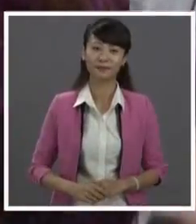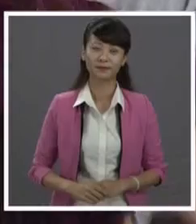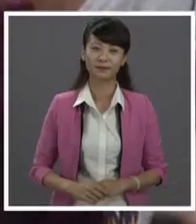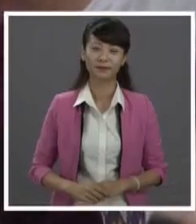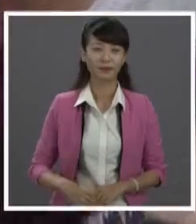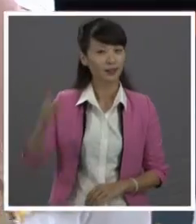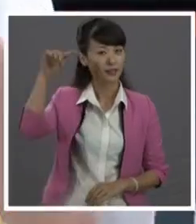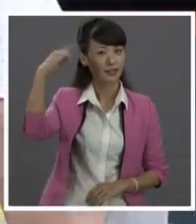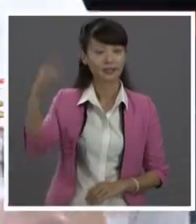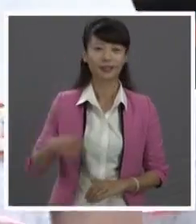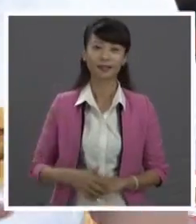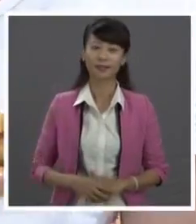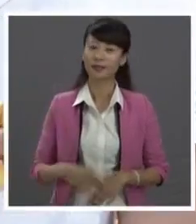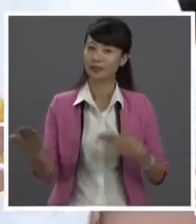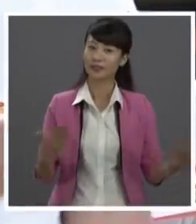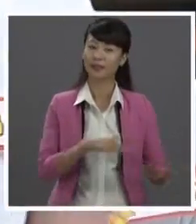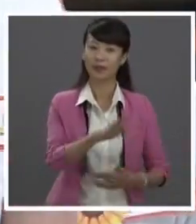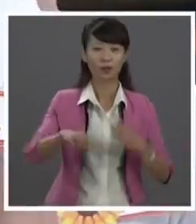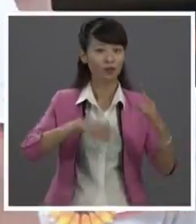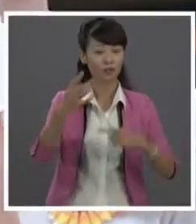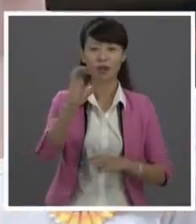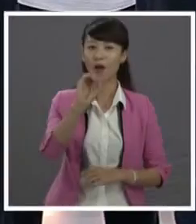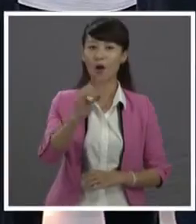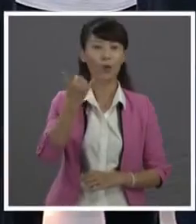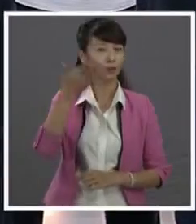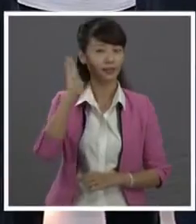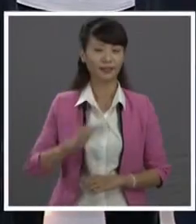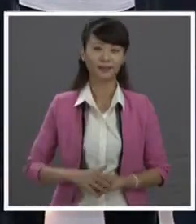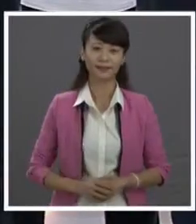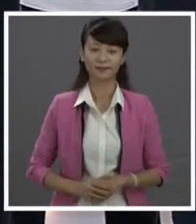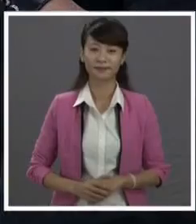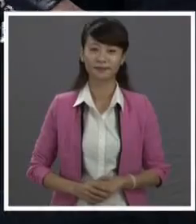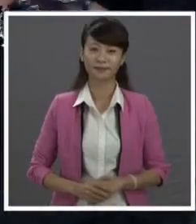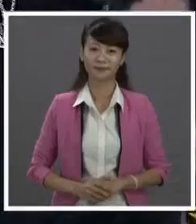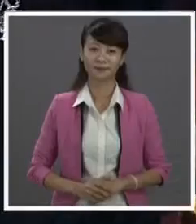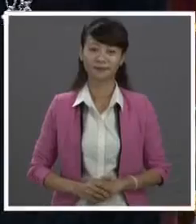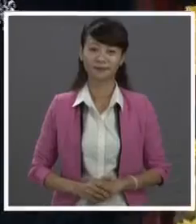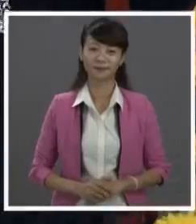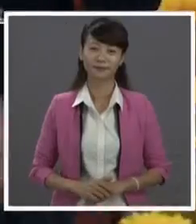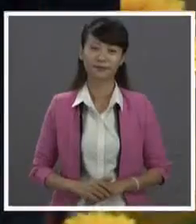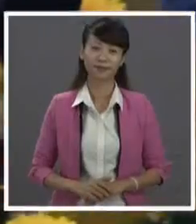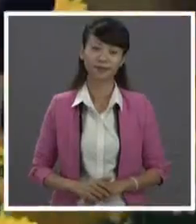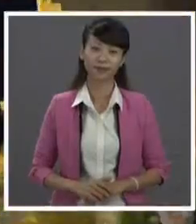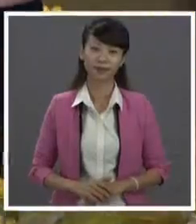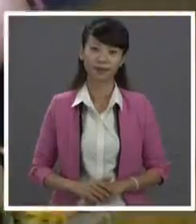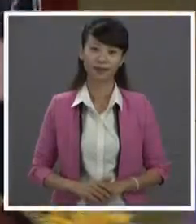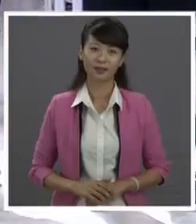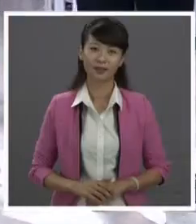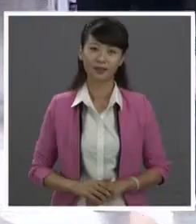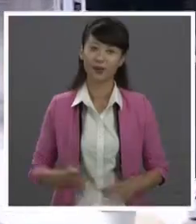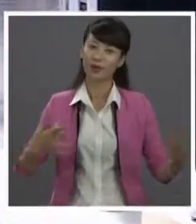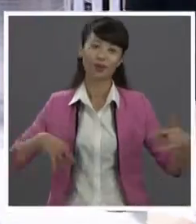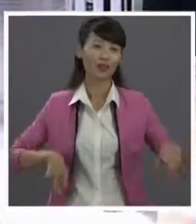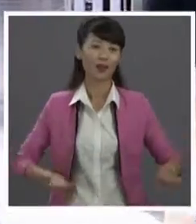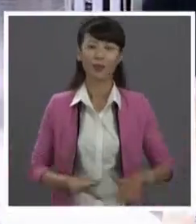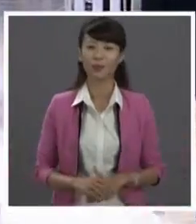我们来想想看啊，请他们说一下欧弟怎么说。哦， 哇哦，跳舞！ 我